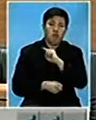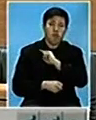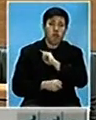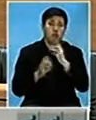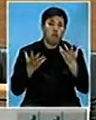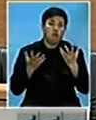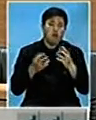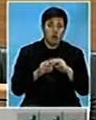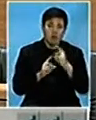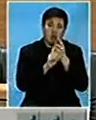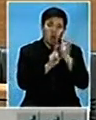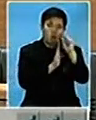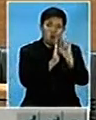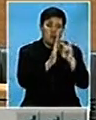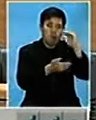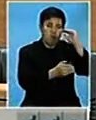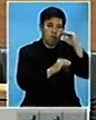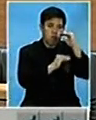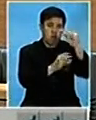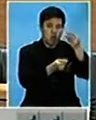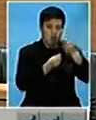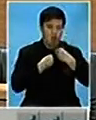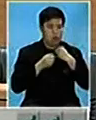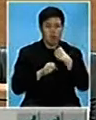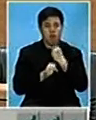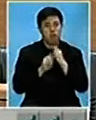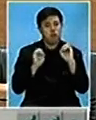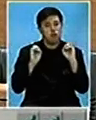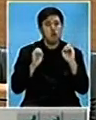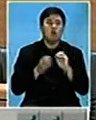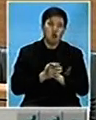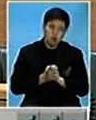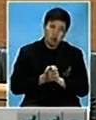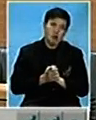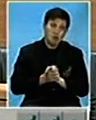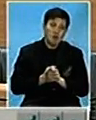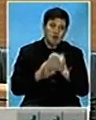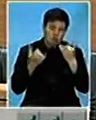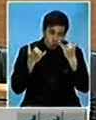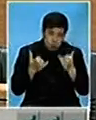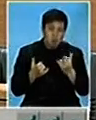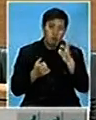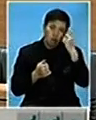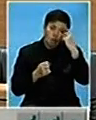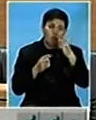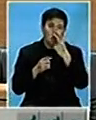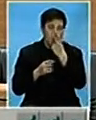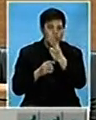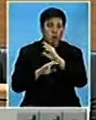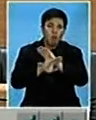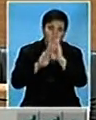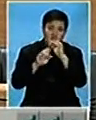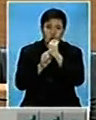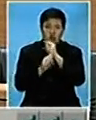ตามที่กฎหมายได้กำหนดไว้เมื่อเป็นเช่นนี้จึงเกิดการละเว้นการปฏิบั